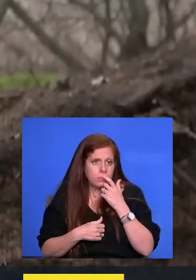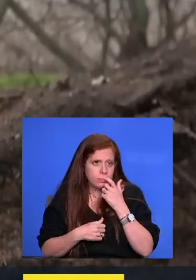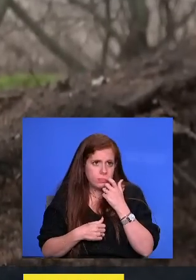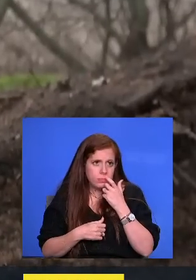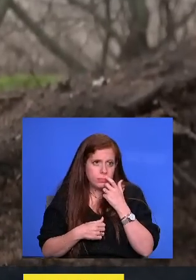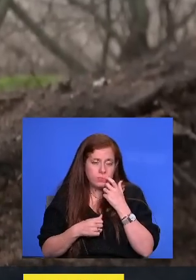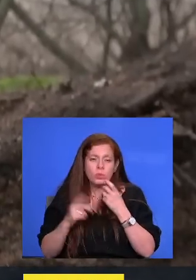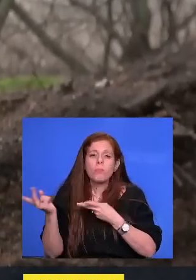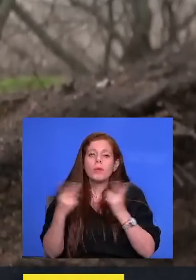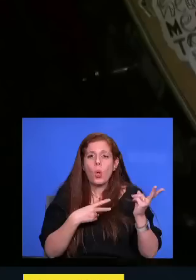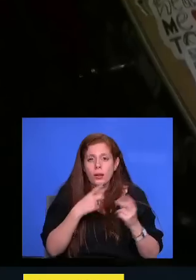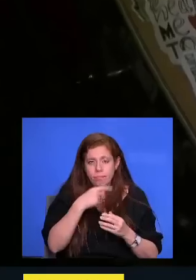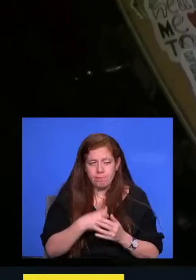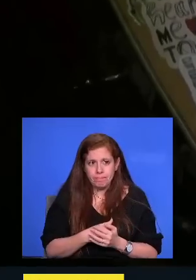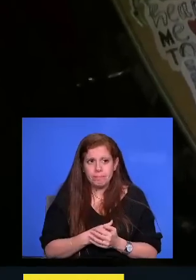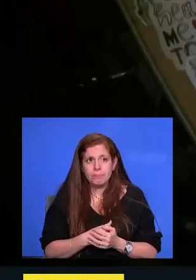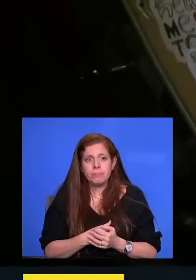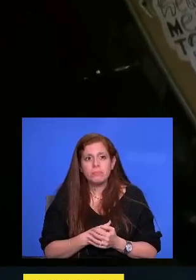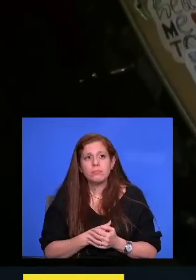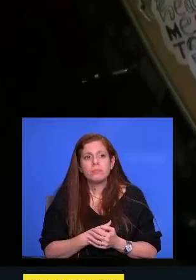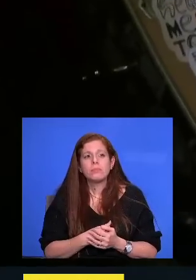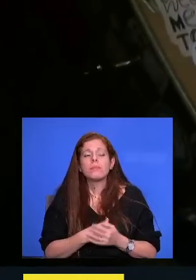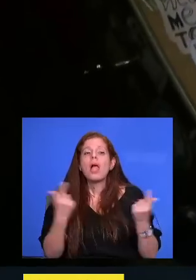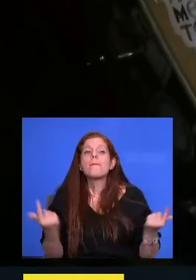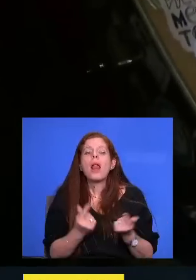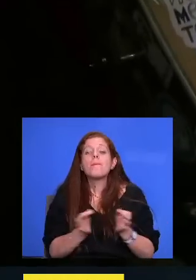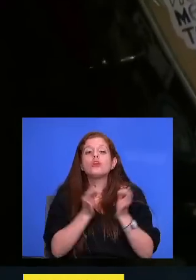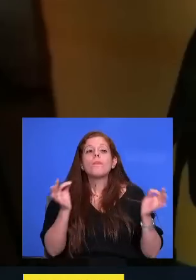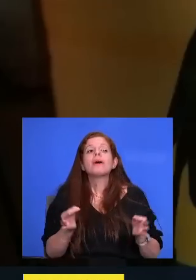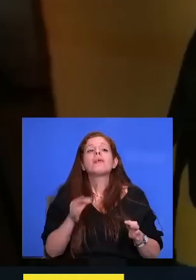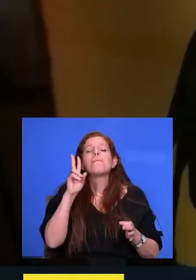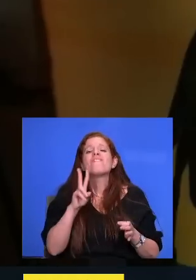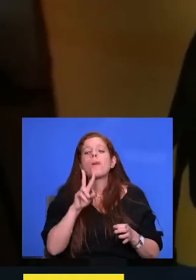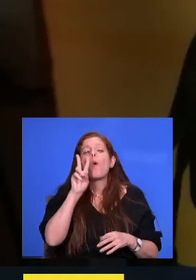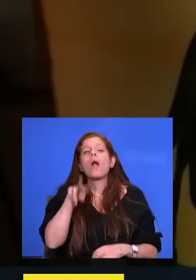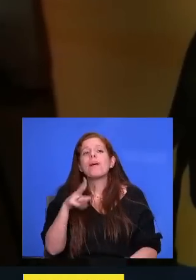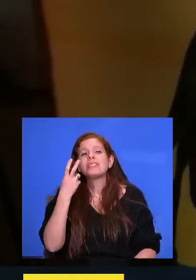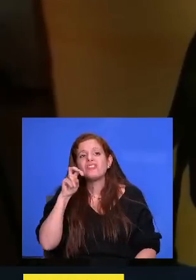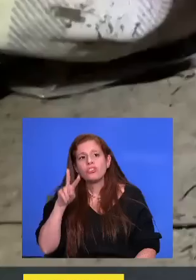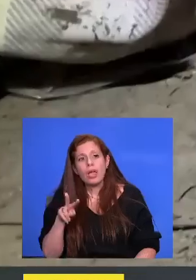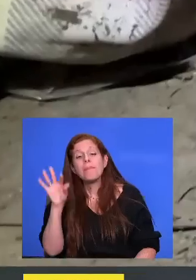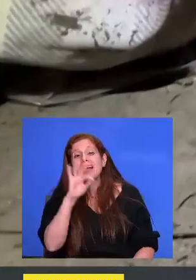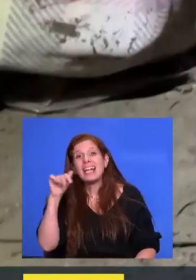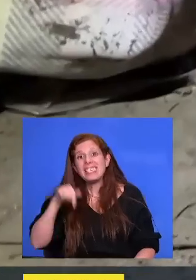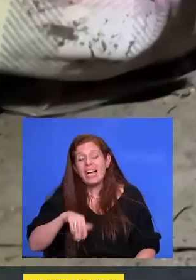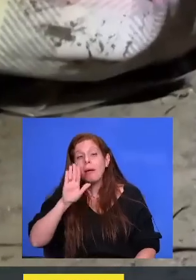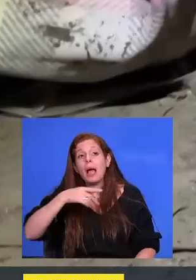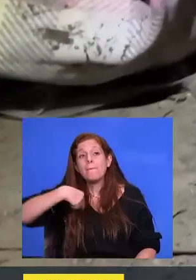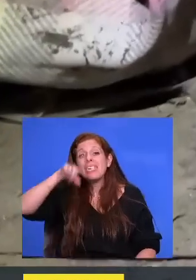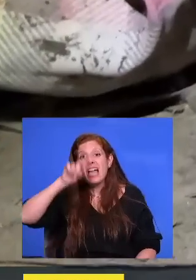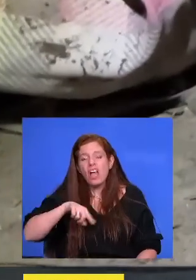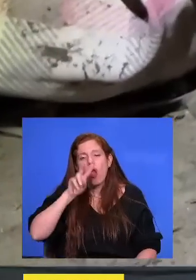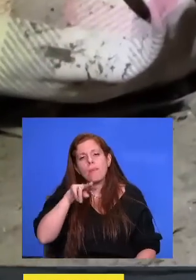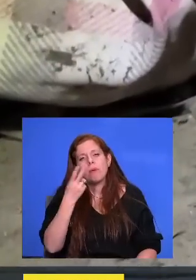בני פריו הוספיטל. המלחמה שפרצה בפברואר 2022 עדיין כאן גם בינואר